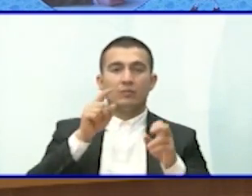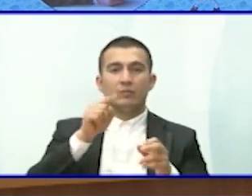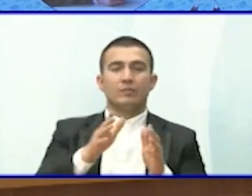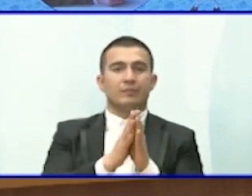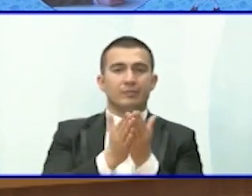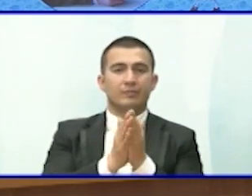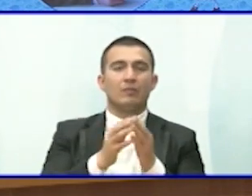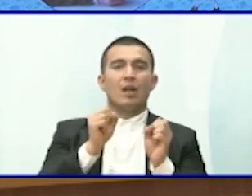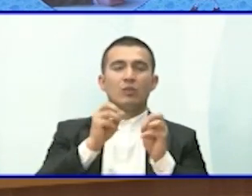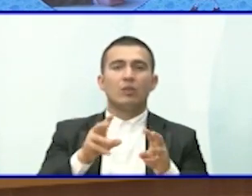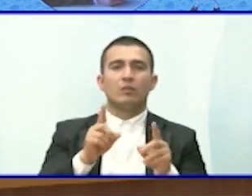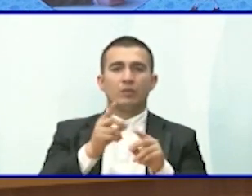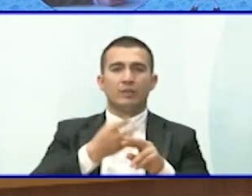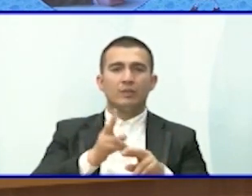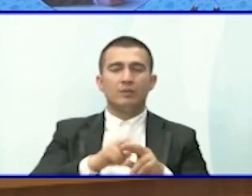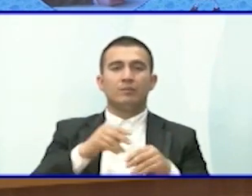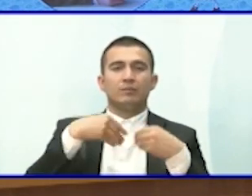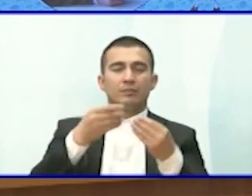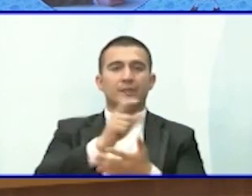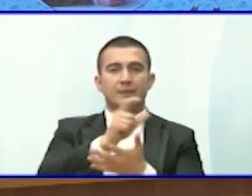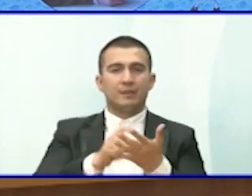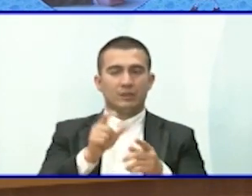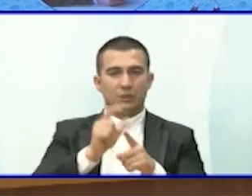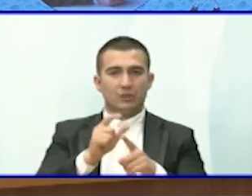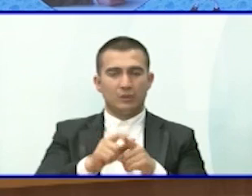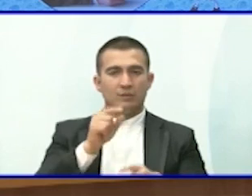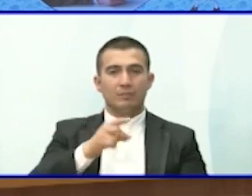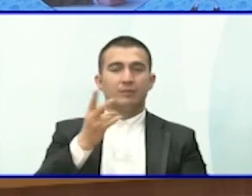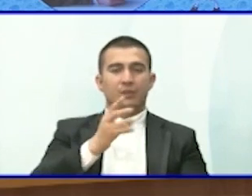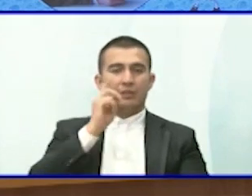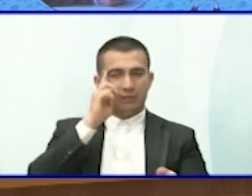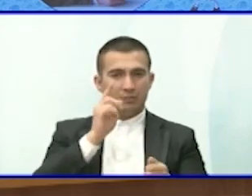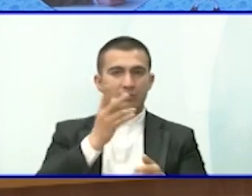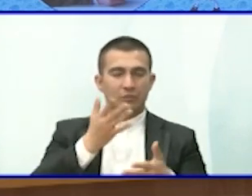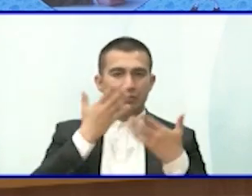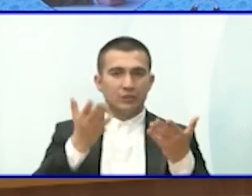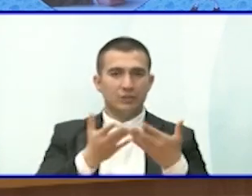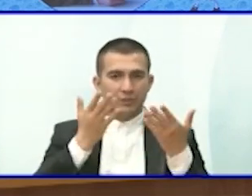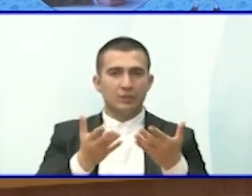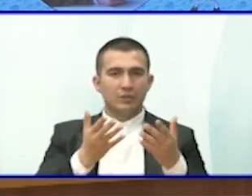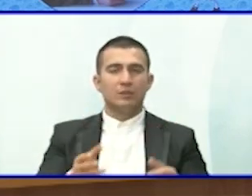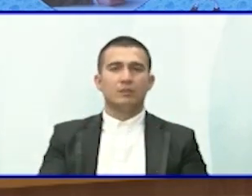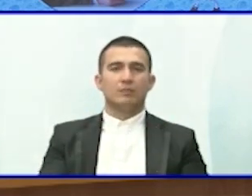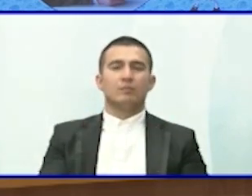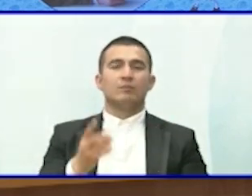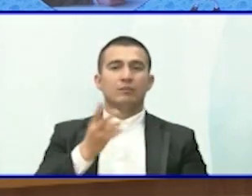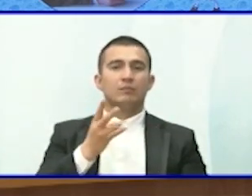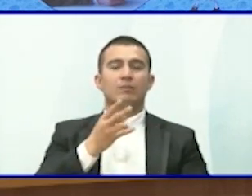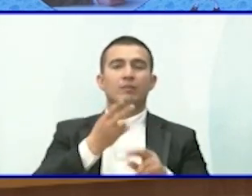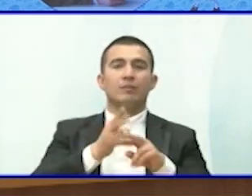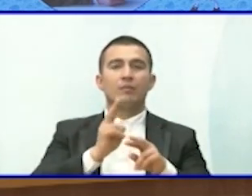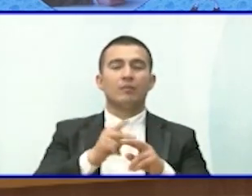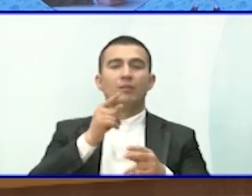книге о чём здесь да но стихотворения надо прочитать и ответит на